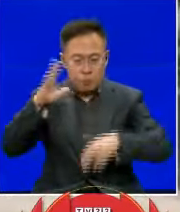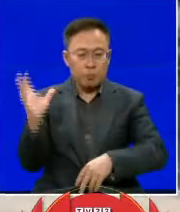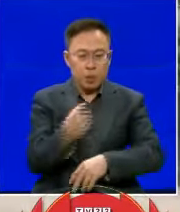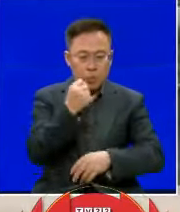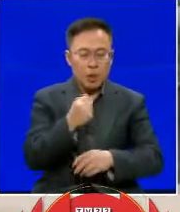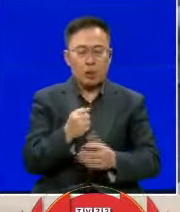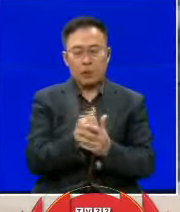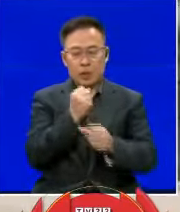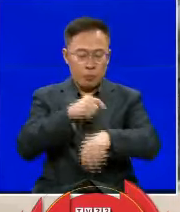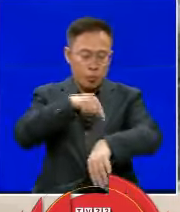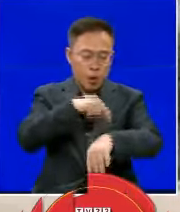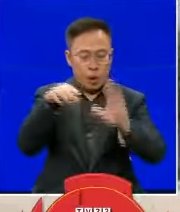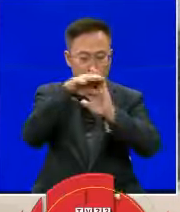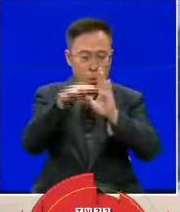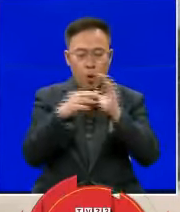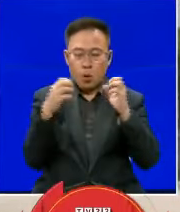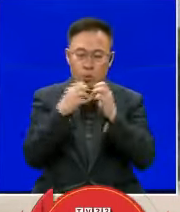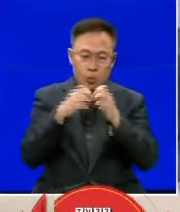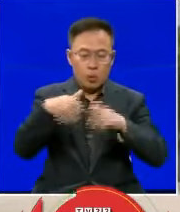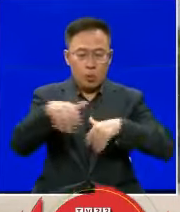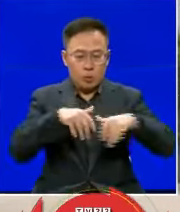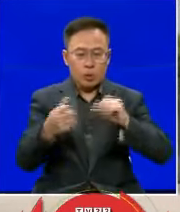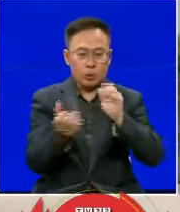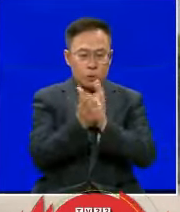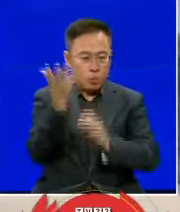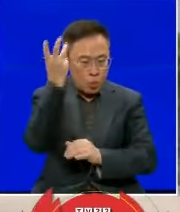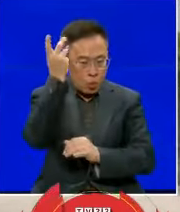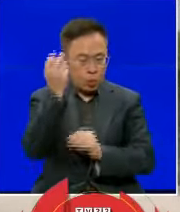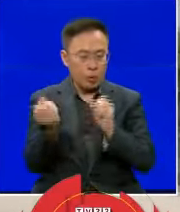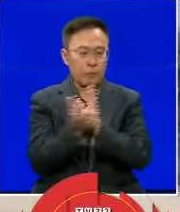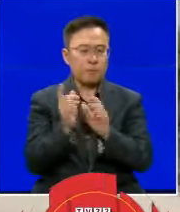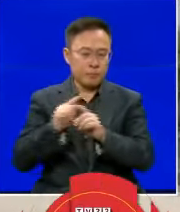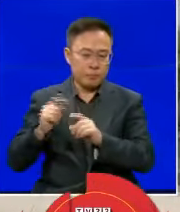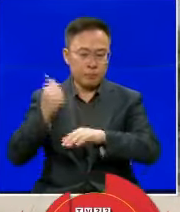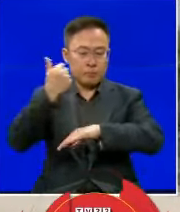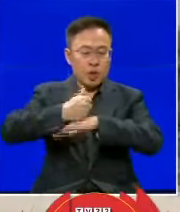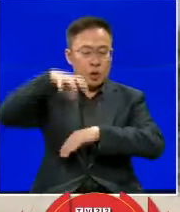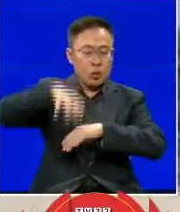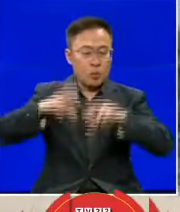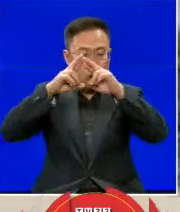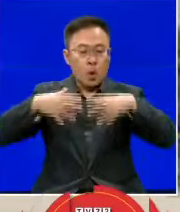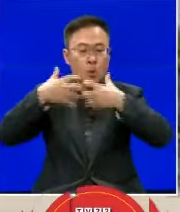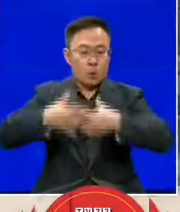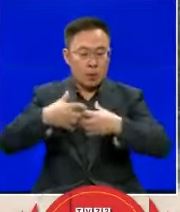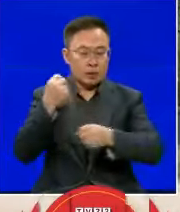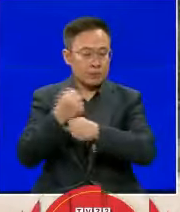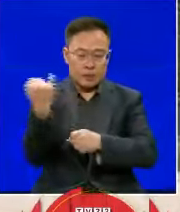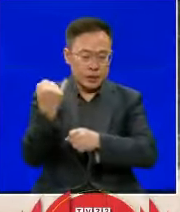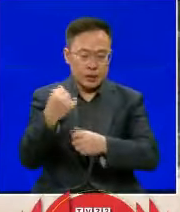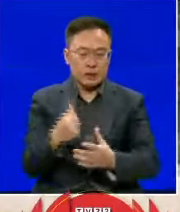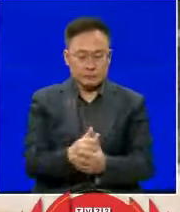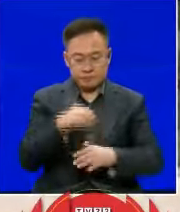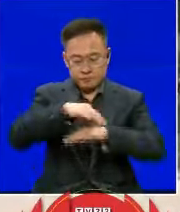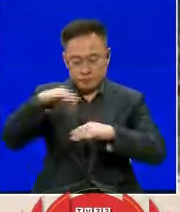เอาไปฝังกลบแล้วประชาชนเองก็ลำบากใจกังวลใจนะครับส่วนสาเหตุที่เสนอเบอกว่าทำไม